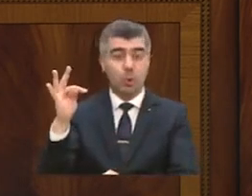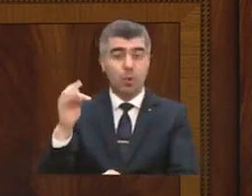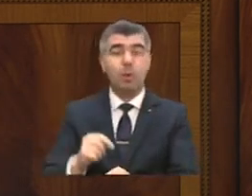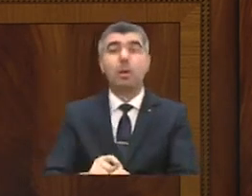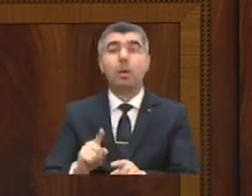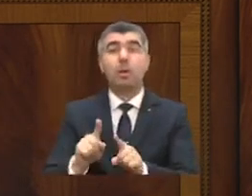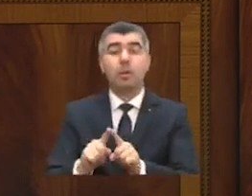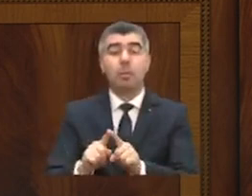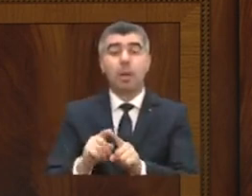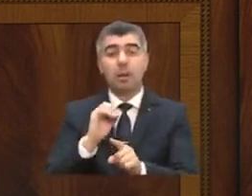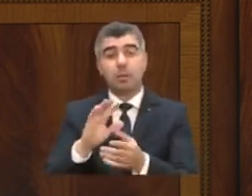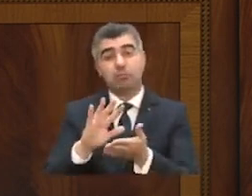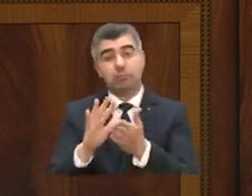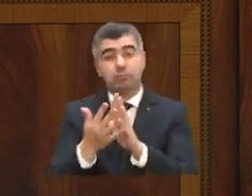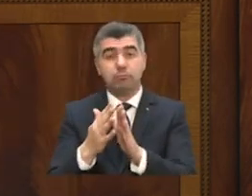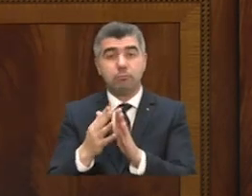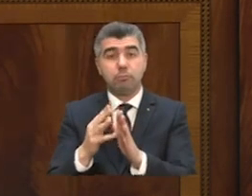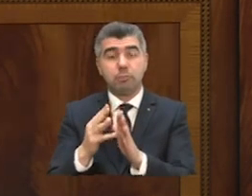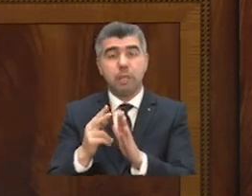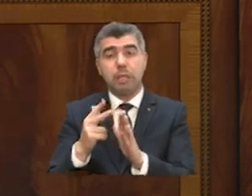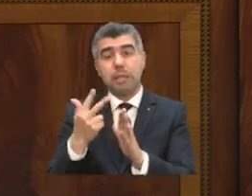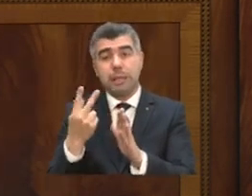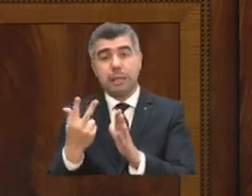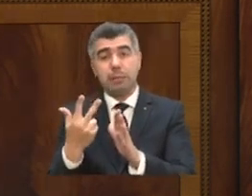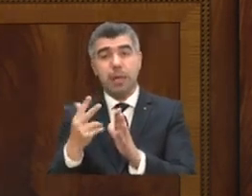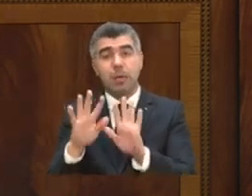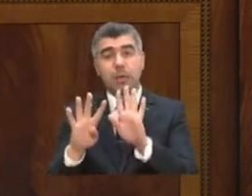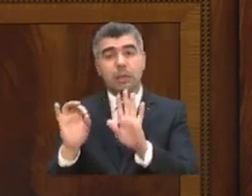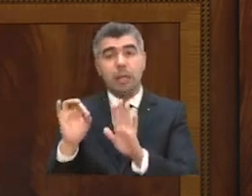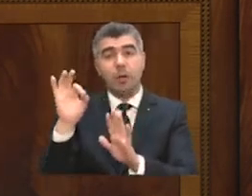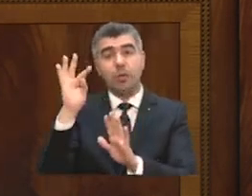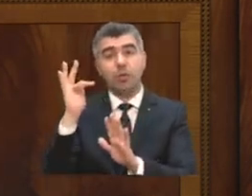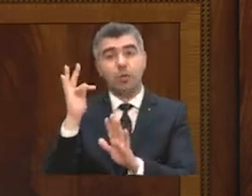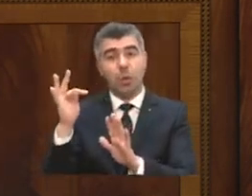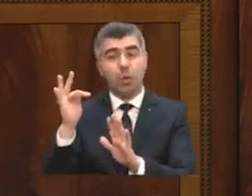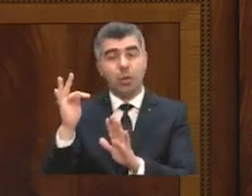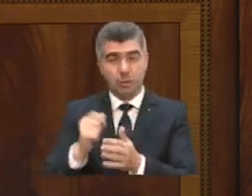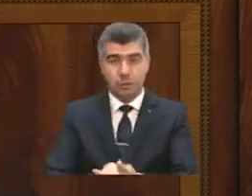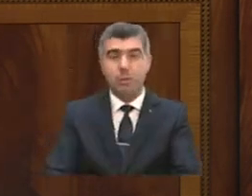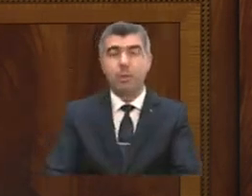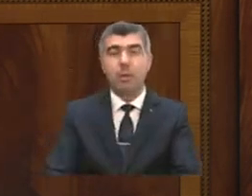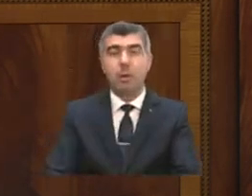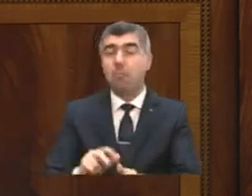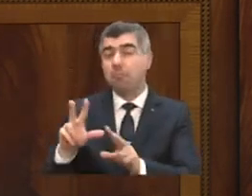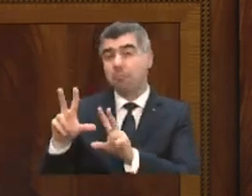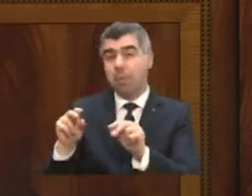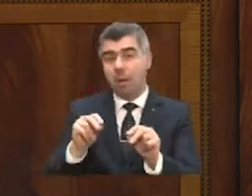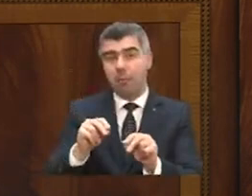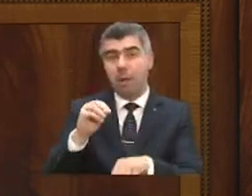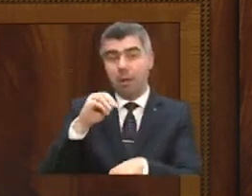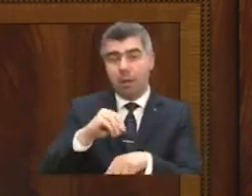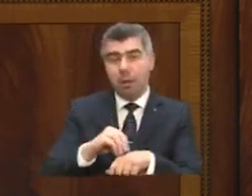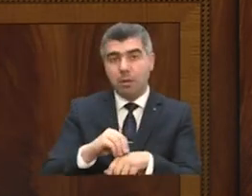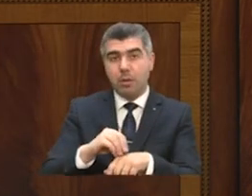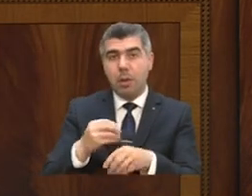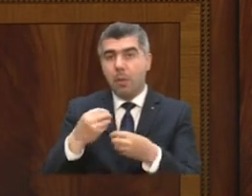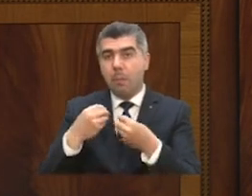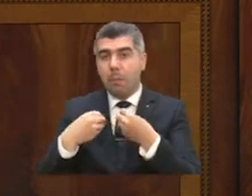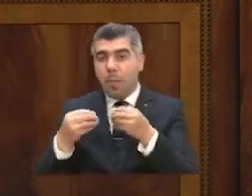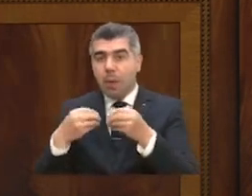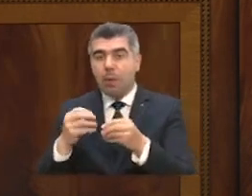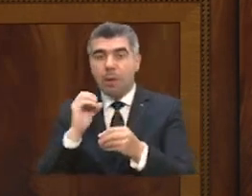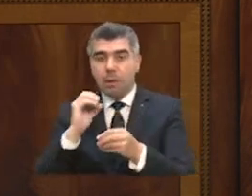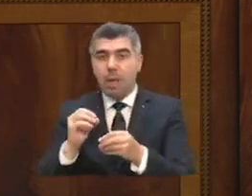دولار للطن خلال الأشهر الثلاثة الأولى من سنة 2022. وكذلك الحال بالنسبة لأسعار المواد الغذائية